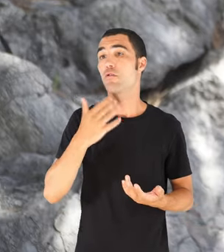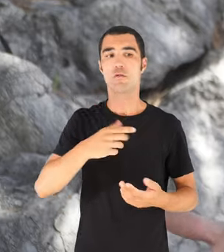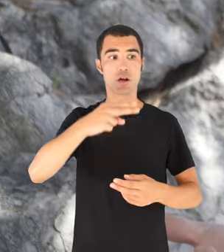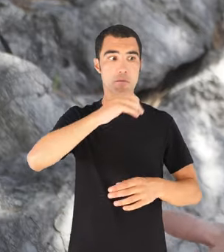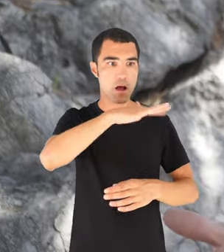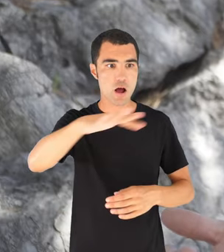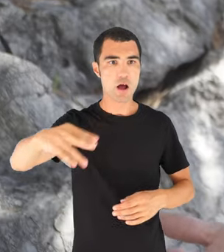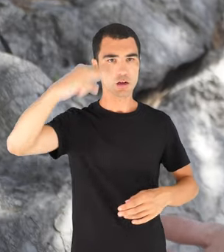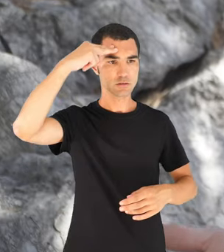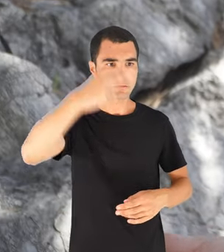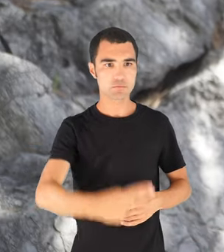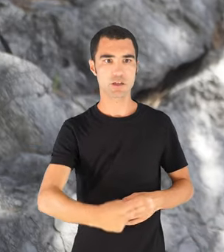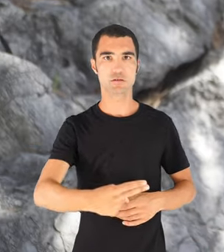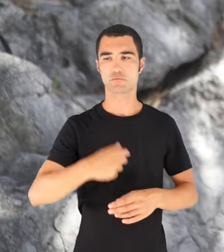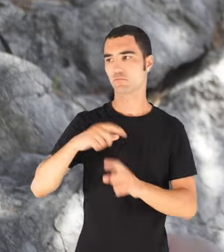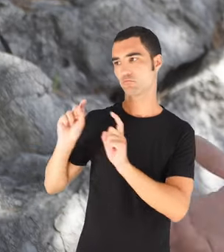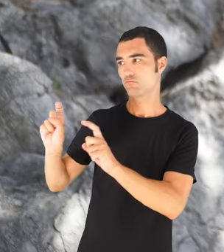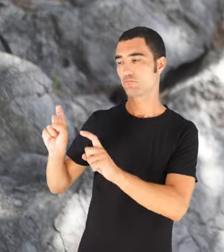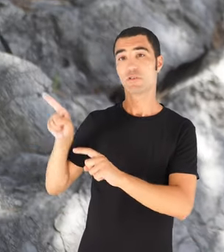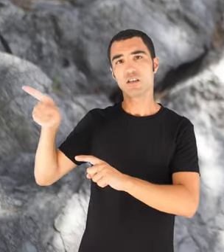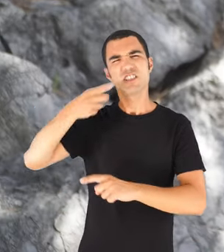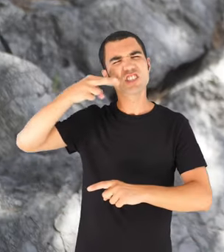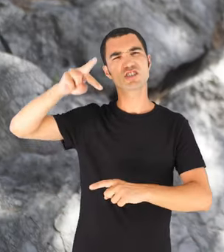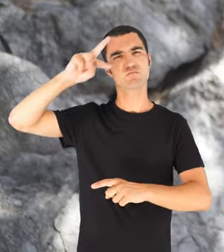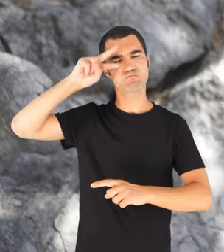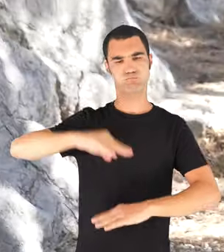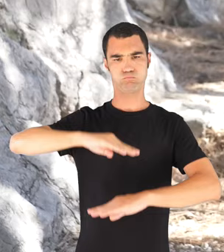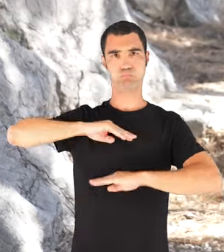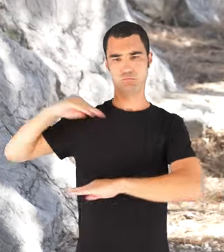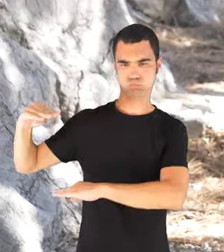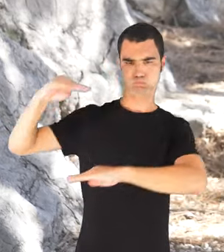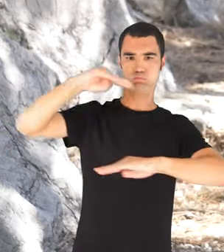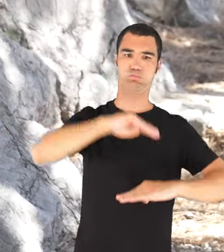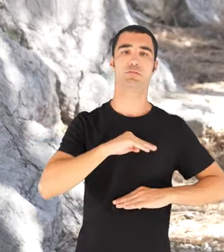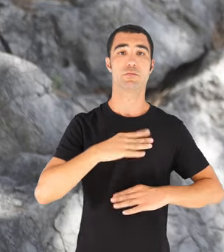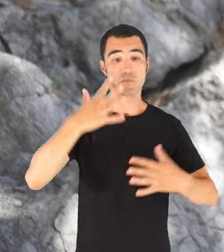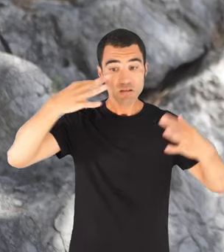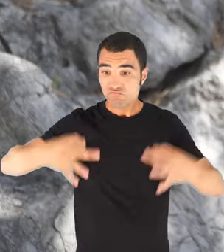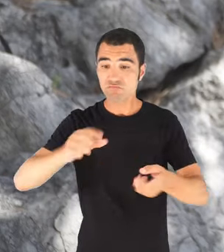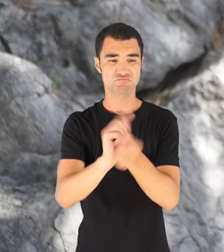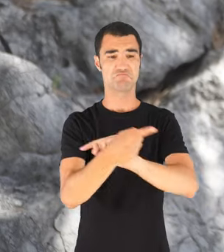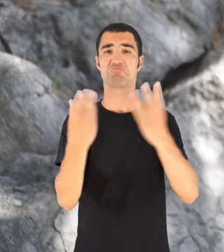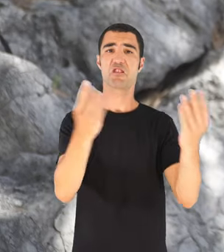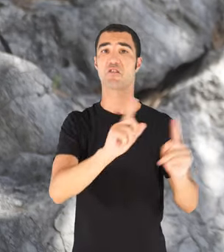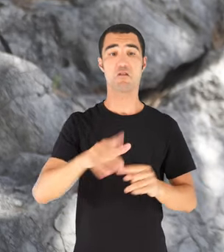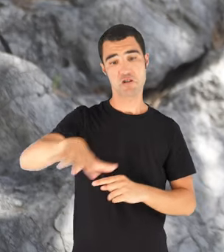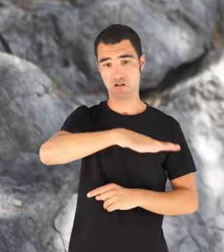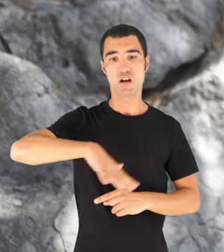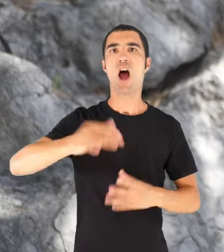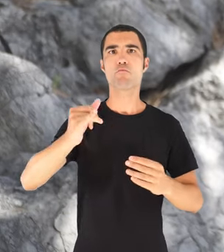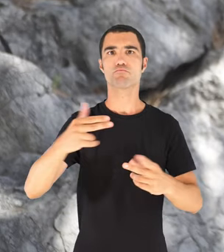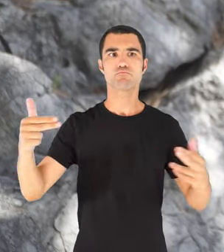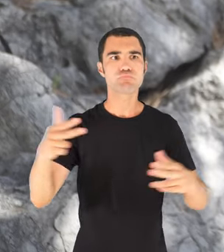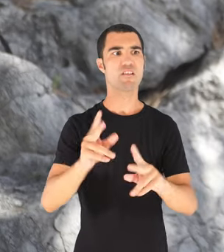més respecte a la mà, i m'ha ensenyat tota l'experiència que du darrere. L'esport ha canviat molt, però sí que és un lloc on sempre hi ha hagut molta